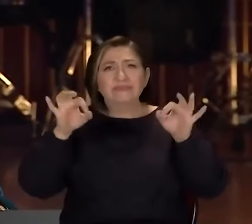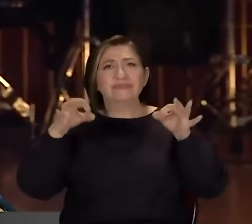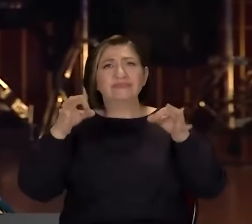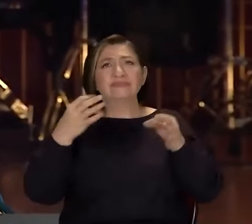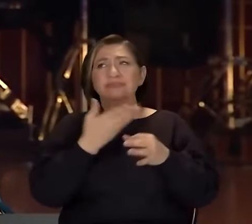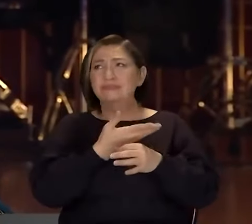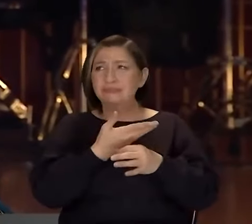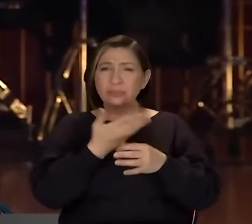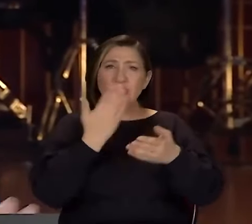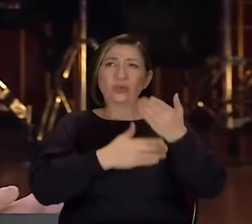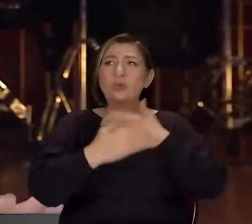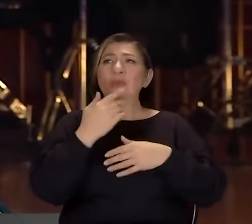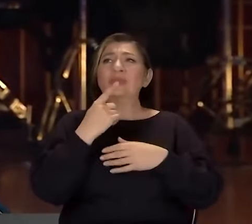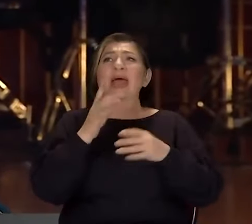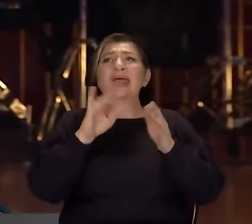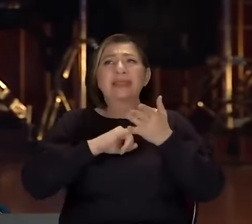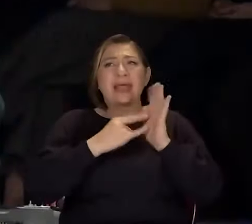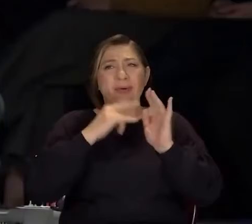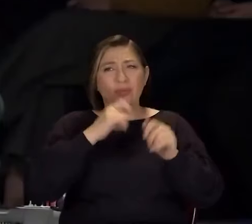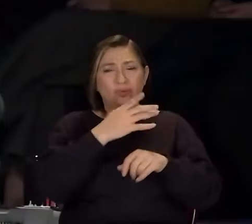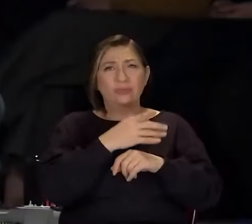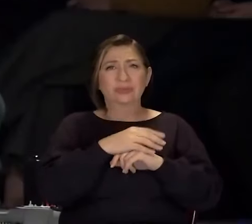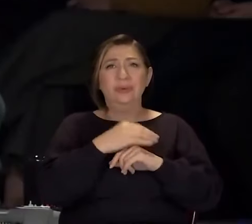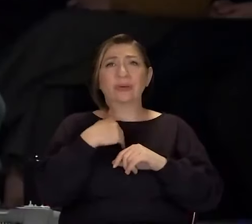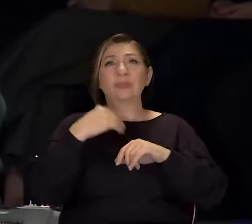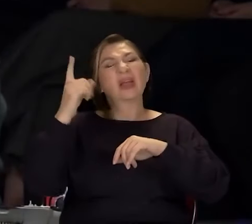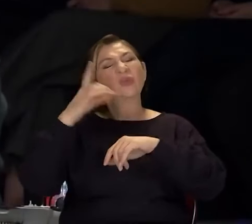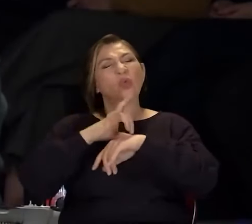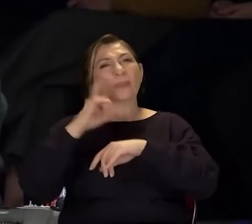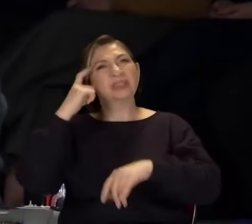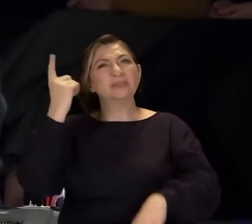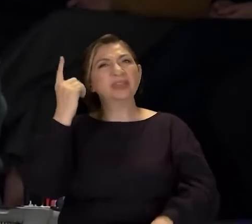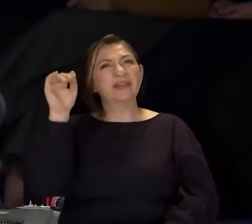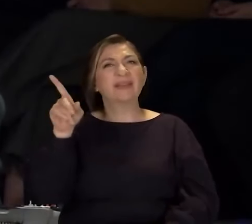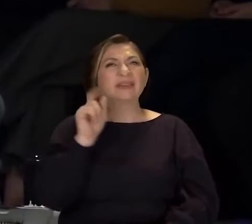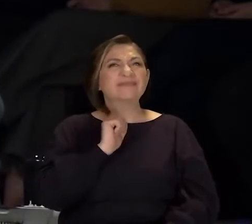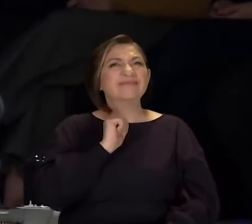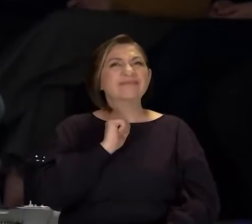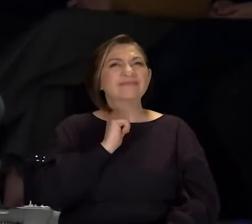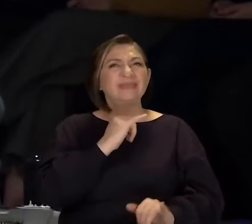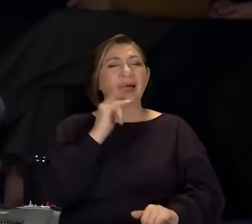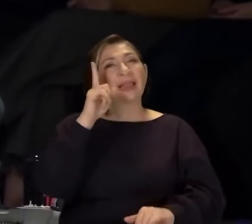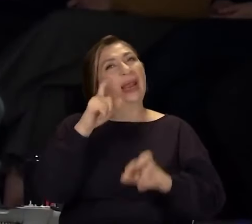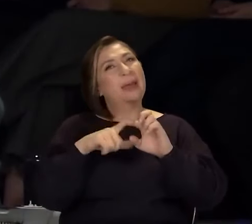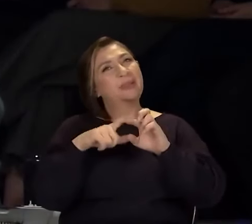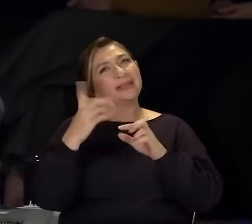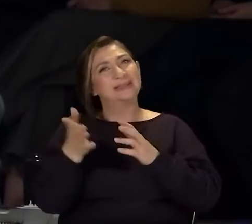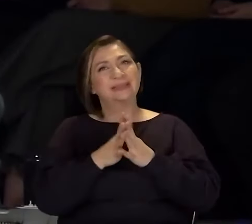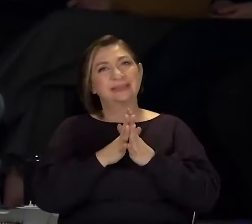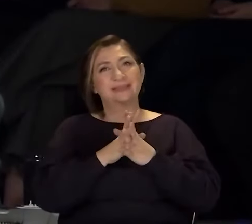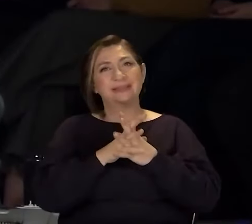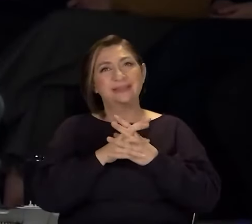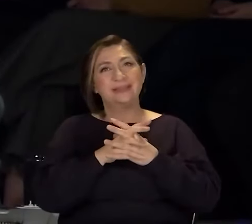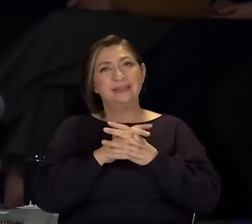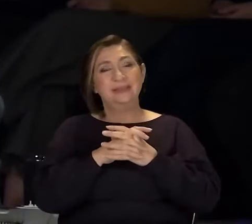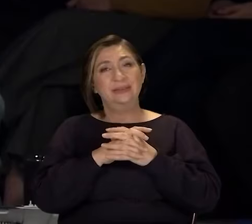Relasyon da kurmuyordur. Yorulur diye. Benim de diye. Zamanında yani doktorumun öyle başına bir şey gelmişti. Evet. Hani Allah rahmet eylesin. Kim